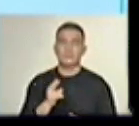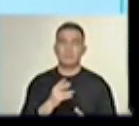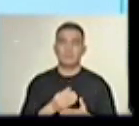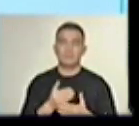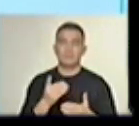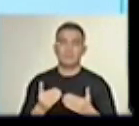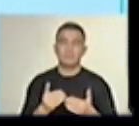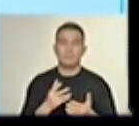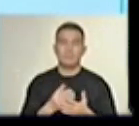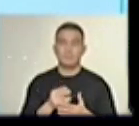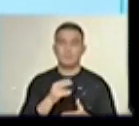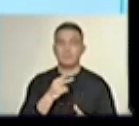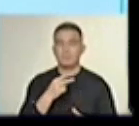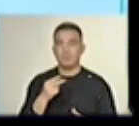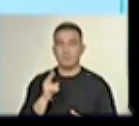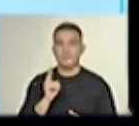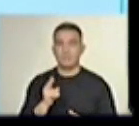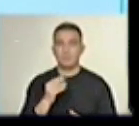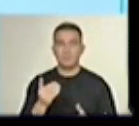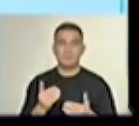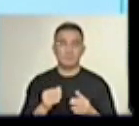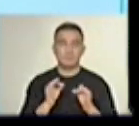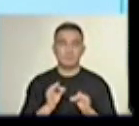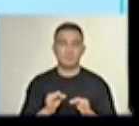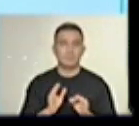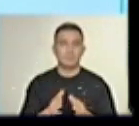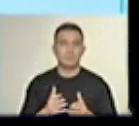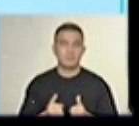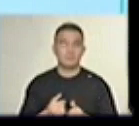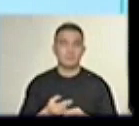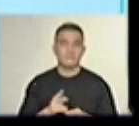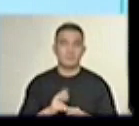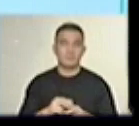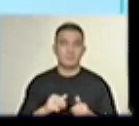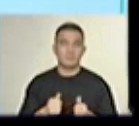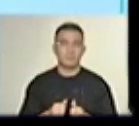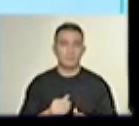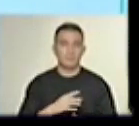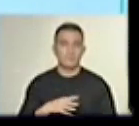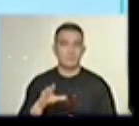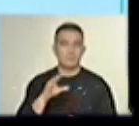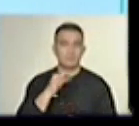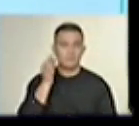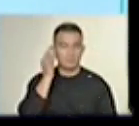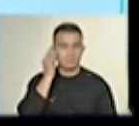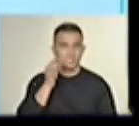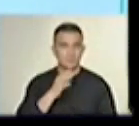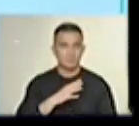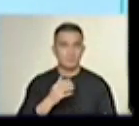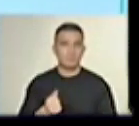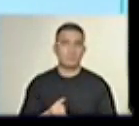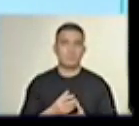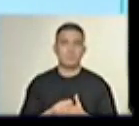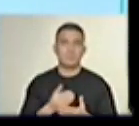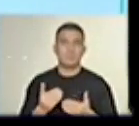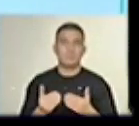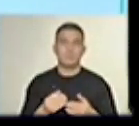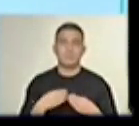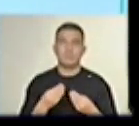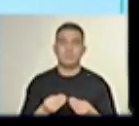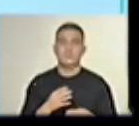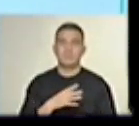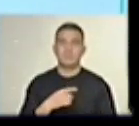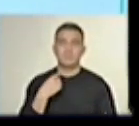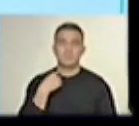k. Mana shu formula o'rinli. Yodingizga tushdimi? Unday bo'lsa, qani mana bu berilgan